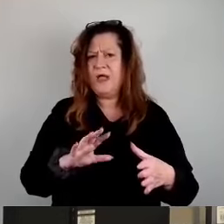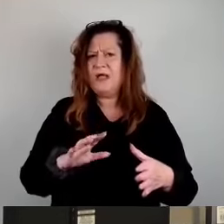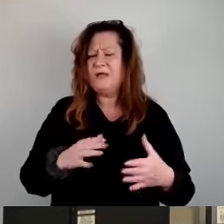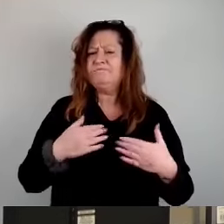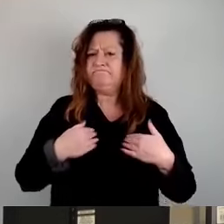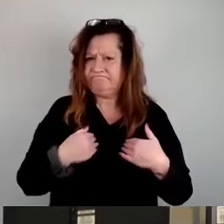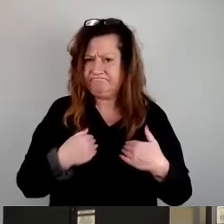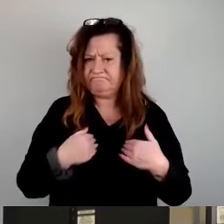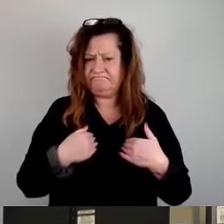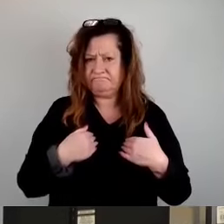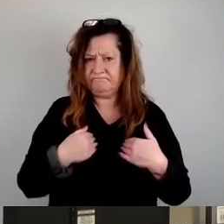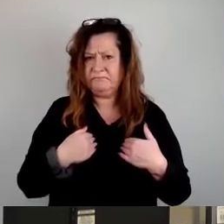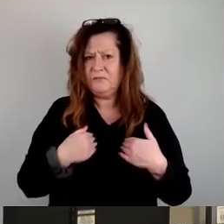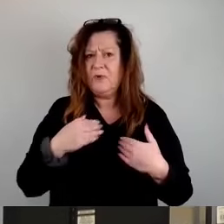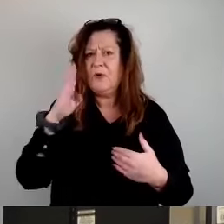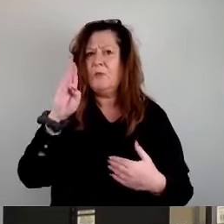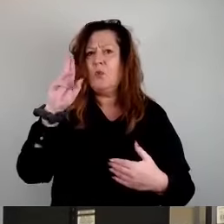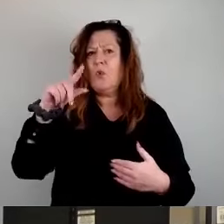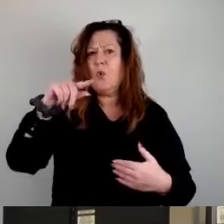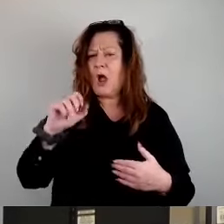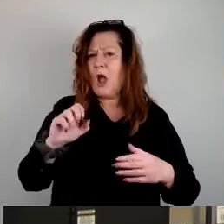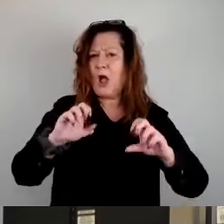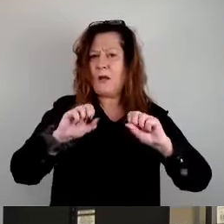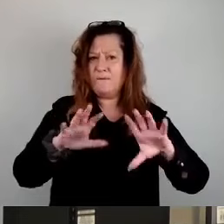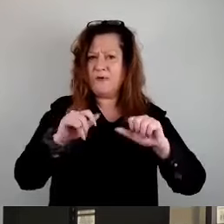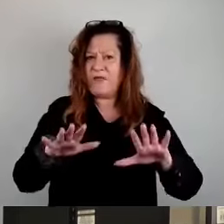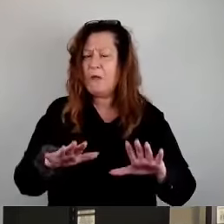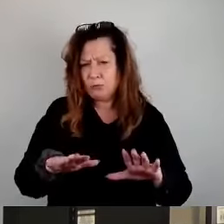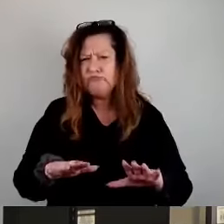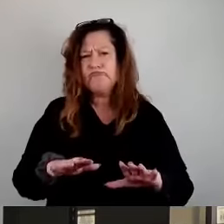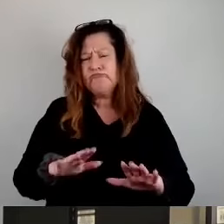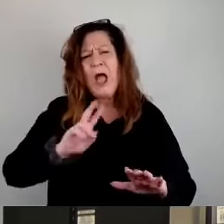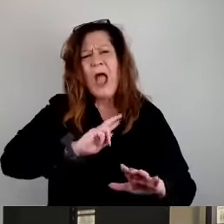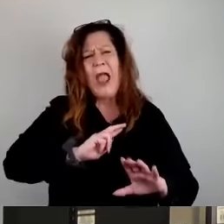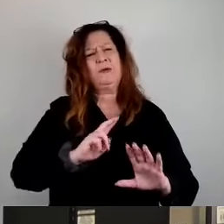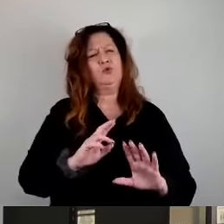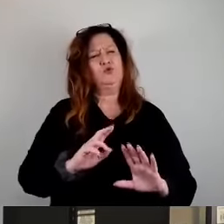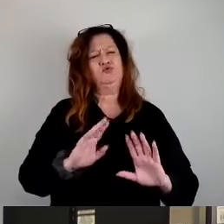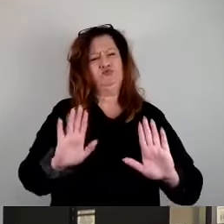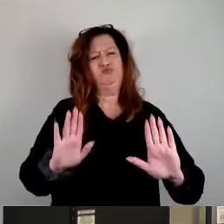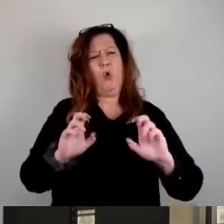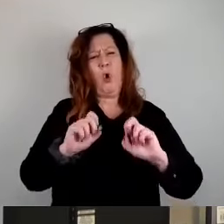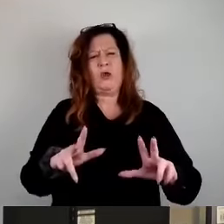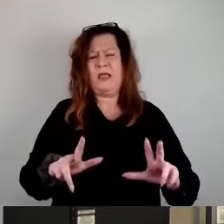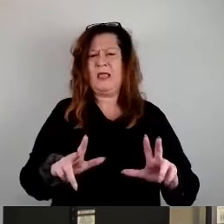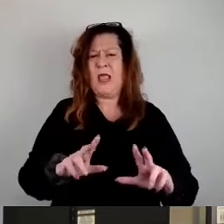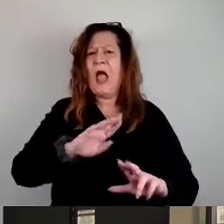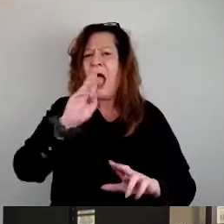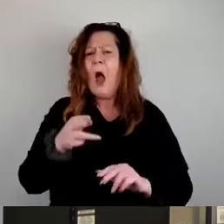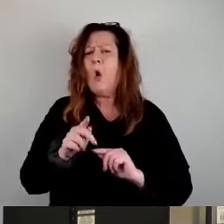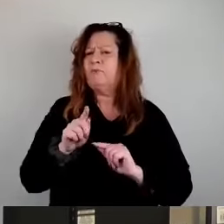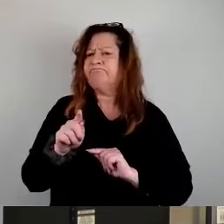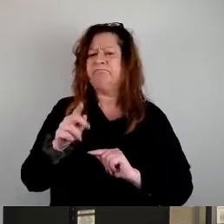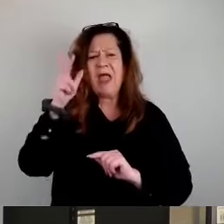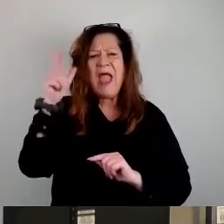persönlich die Buga-Bewerbung eigentlich ganz hübsch finde. Und ich bin da auch ganz bei Herrn Zastrow. Das ist eine große Sache.